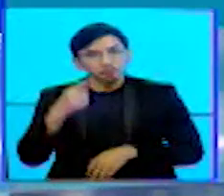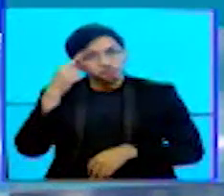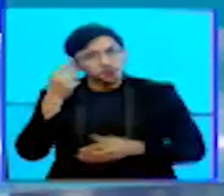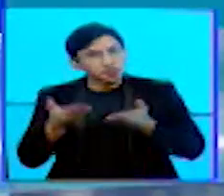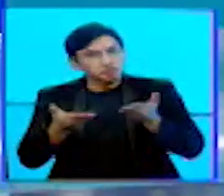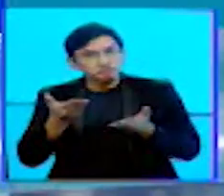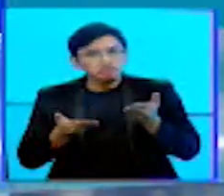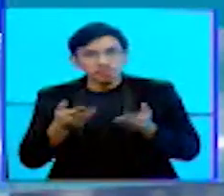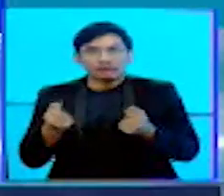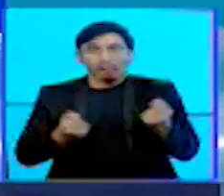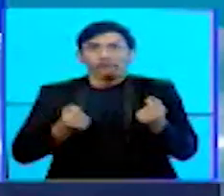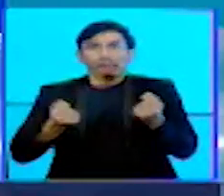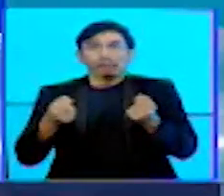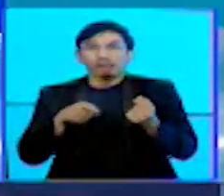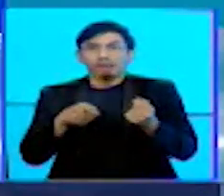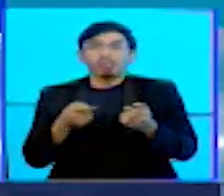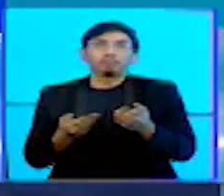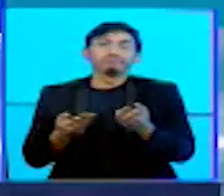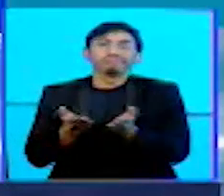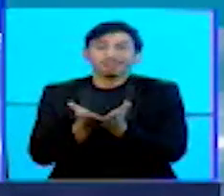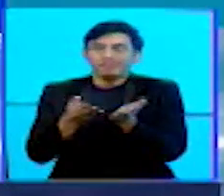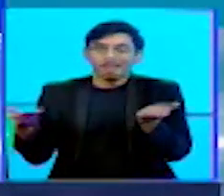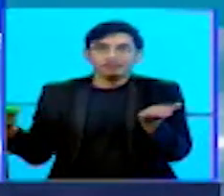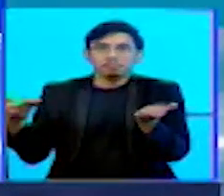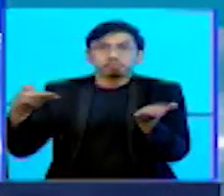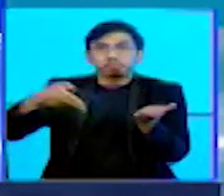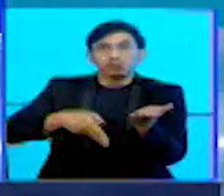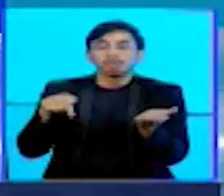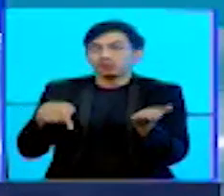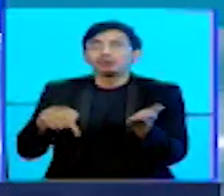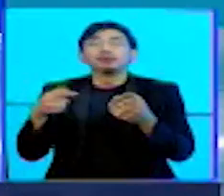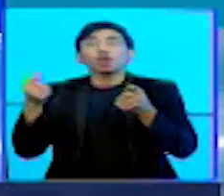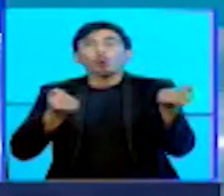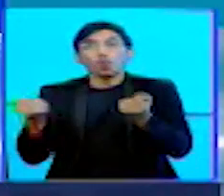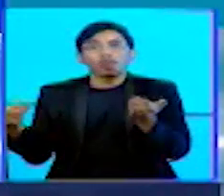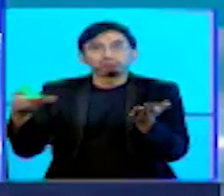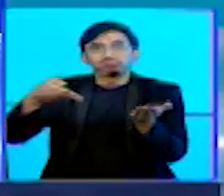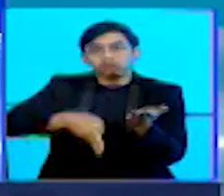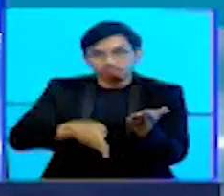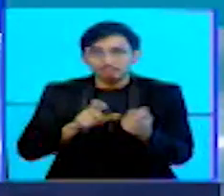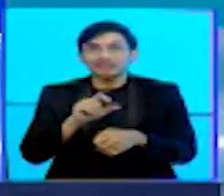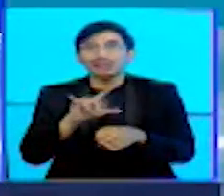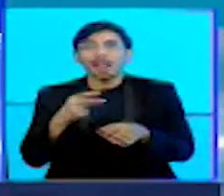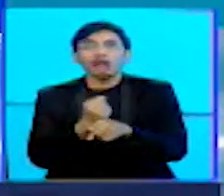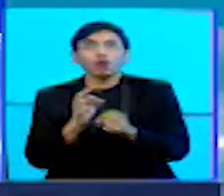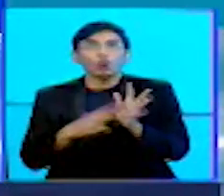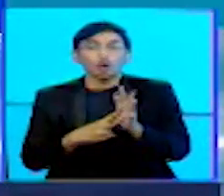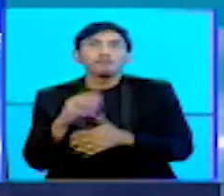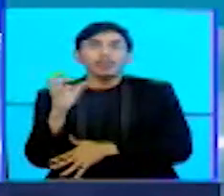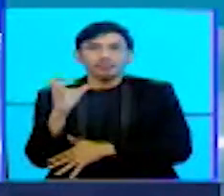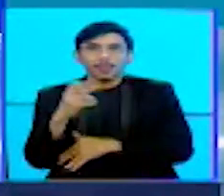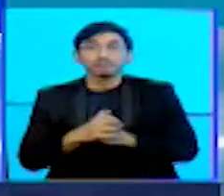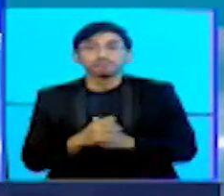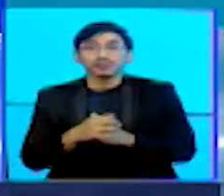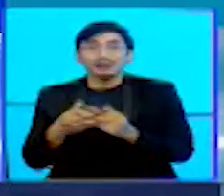Pemirsa diduga hilang kendali saat hendak masuk ke lambung kapal, sebuah truk terjun ke laut di Pelabuhan Berak, Cilegon, Banten. Sebelum